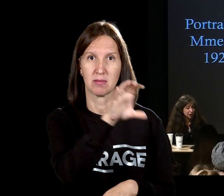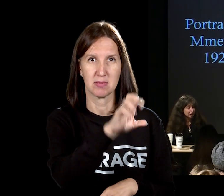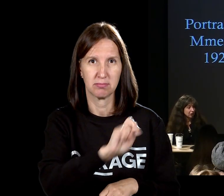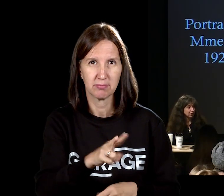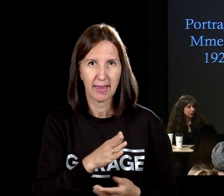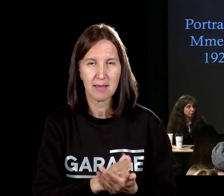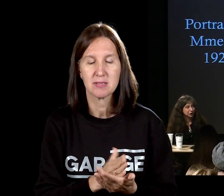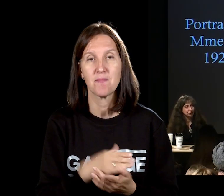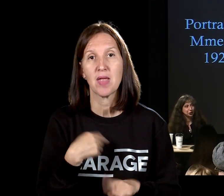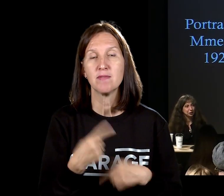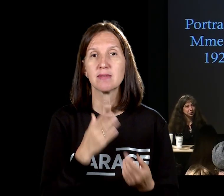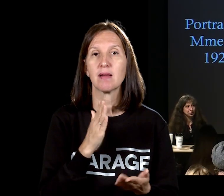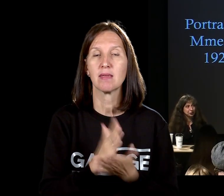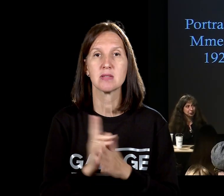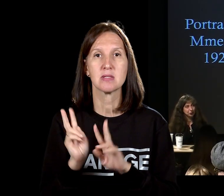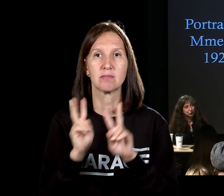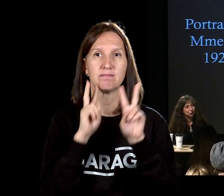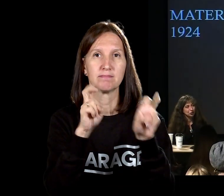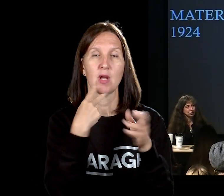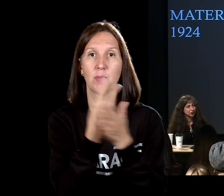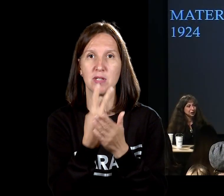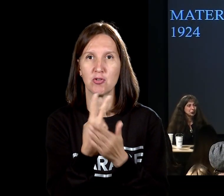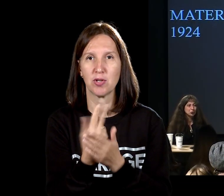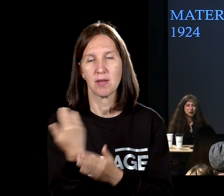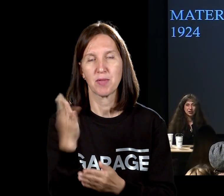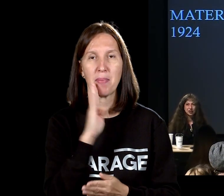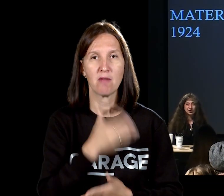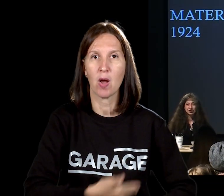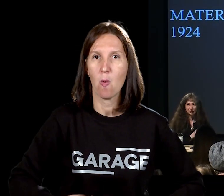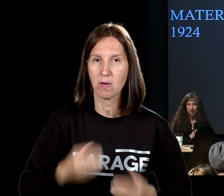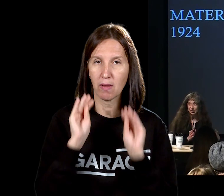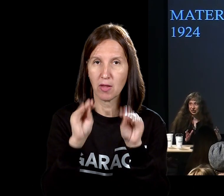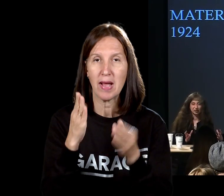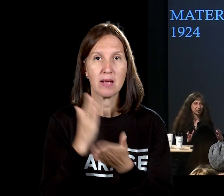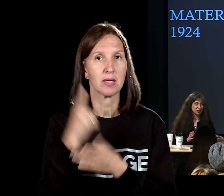есть обозначение половых органов, где есть ухо, где какие-то